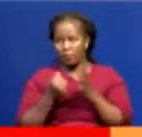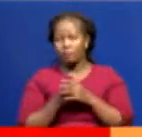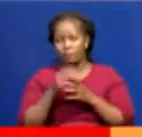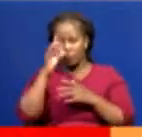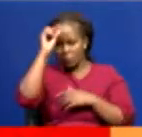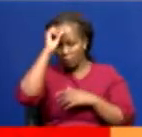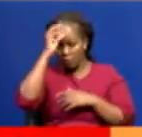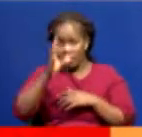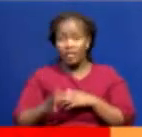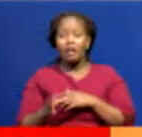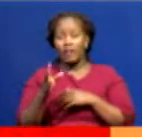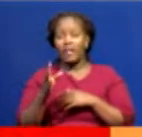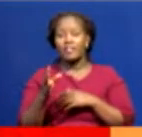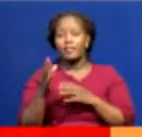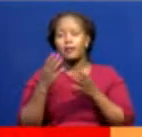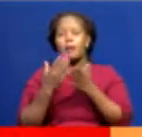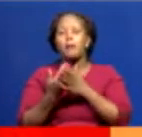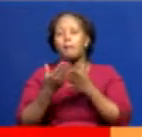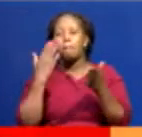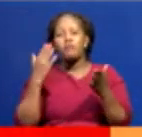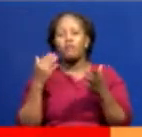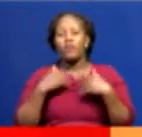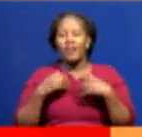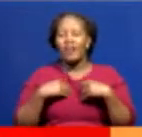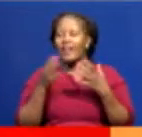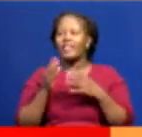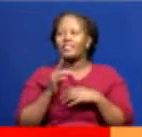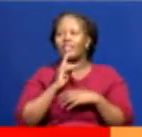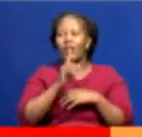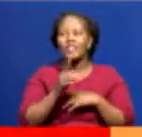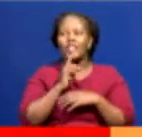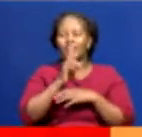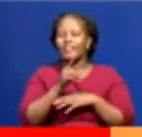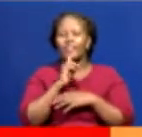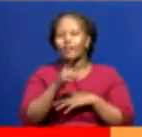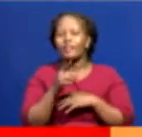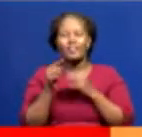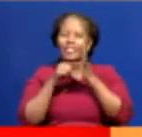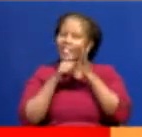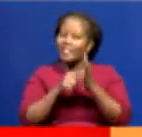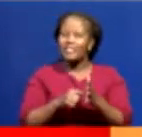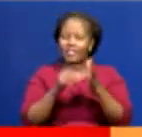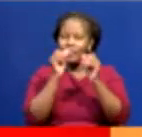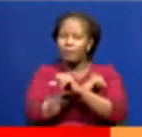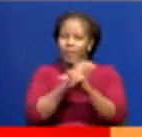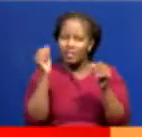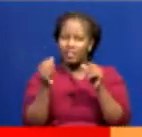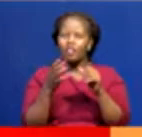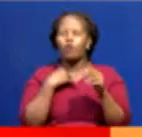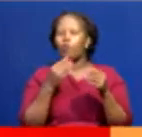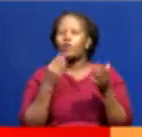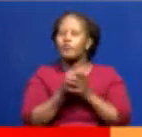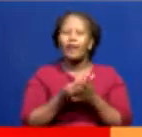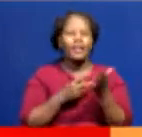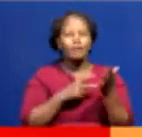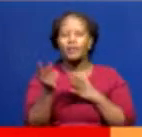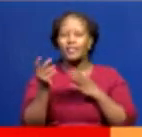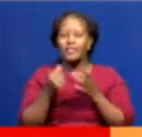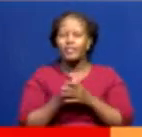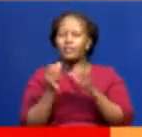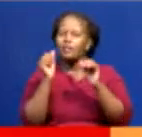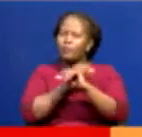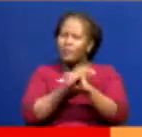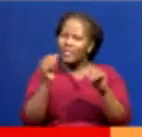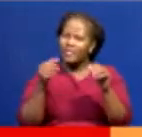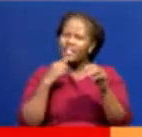Magavana walikuwa wamesukuma serikali sana na walimsukuma rais sana kwamba wanataka walipwe pesa. Rais